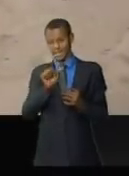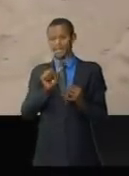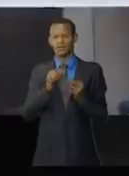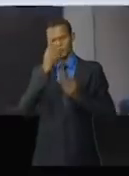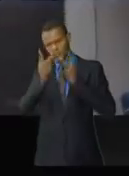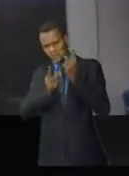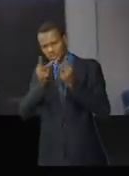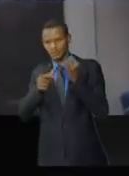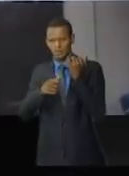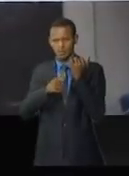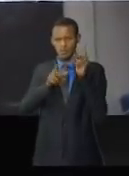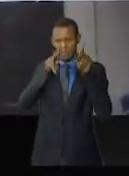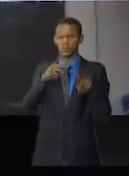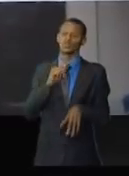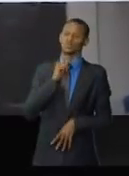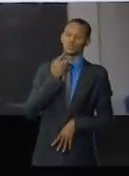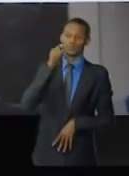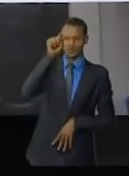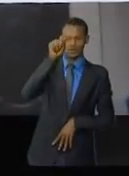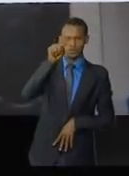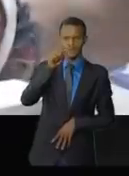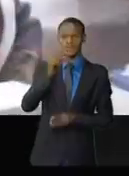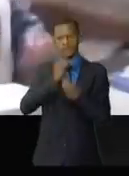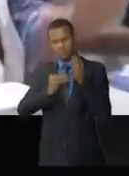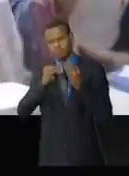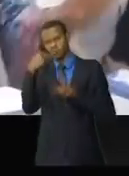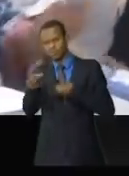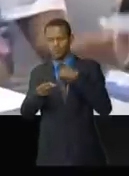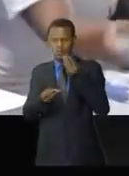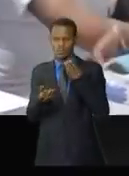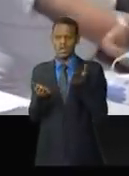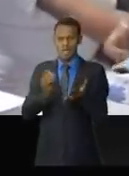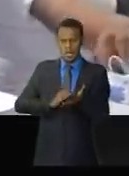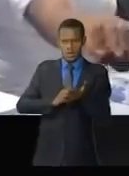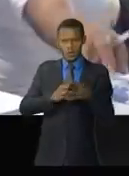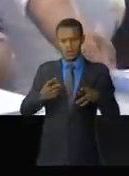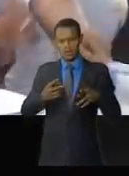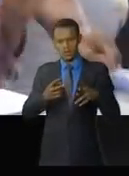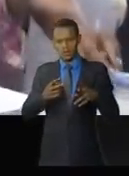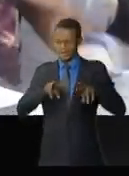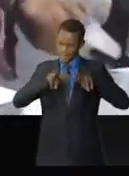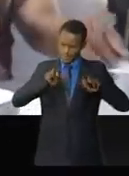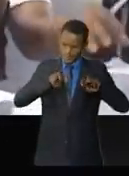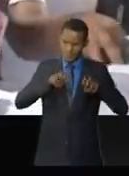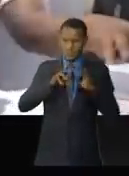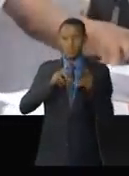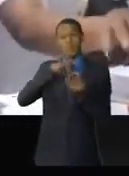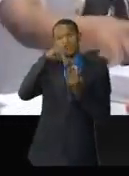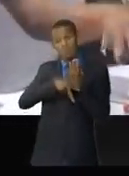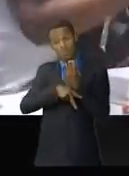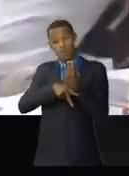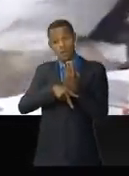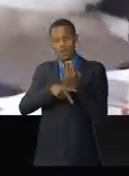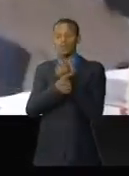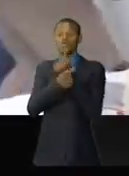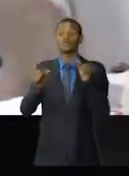lancé officiellement le programme d'autonomisation des femmes et a remis symboliquement à quelques-unes de quoi leur permettre de booster leurs affaires